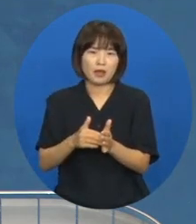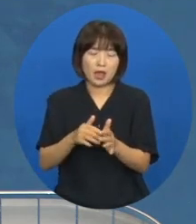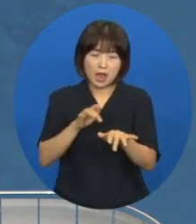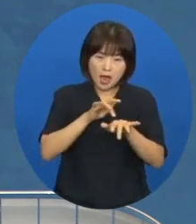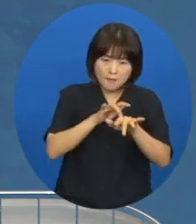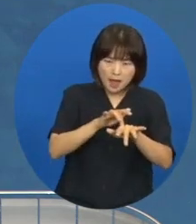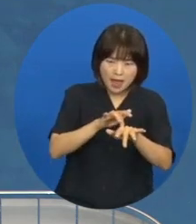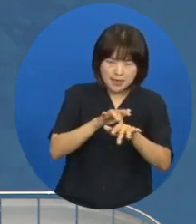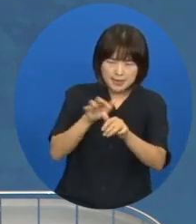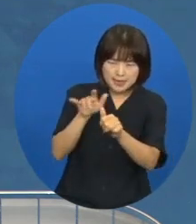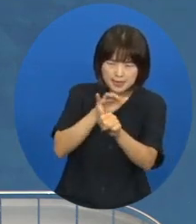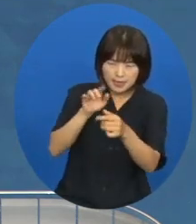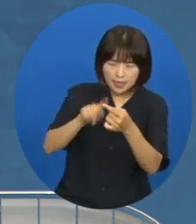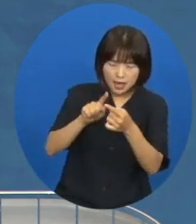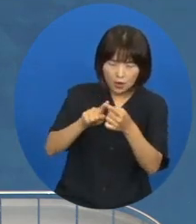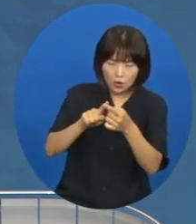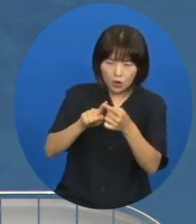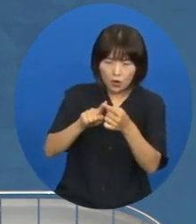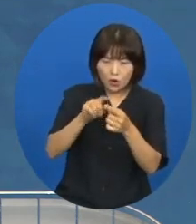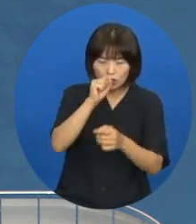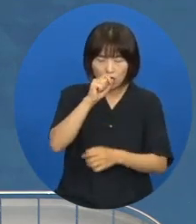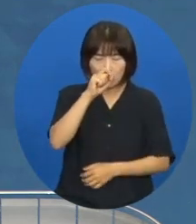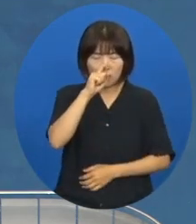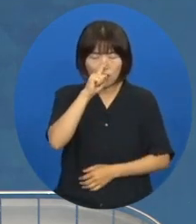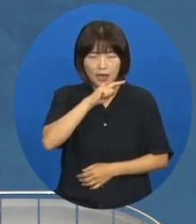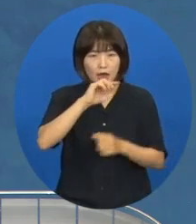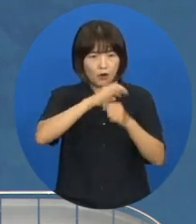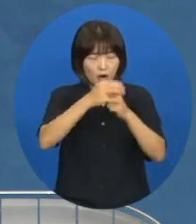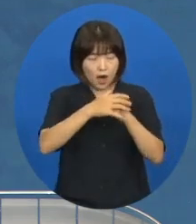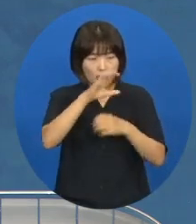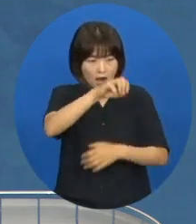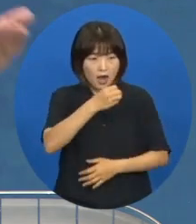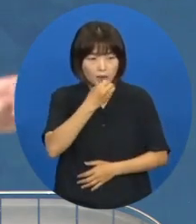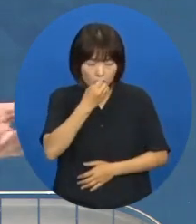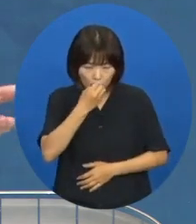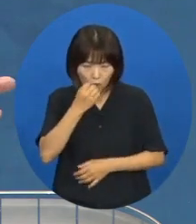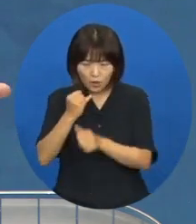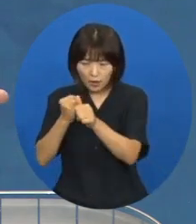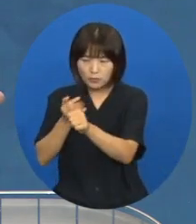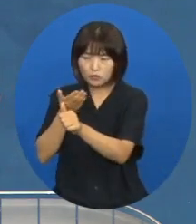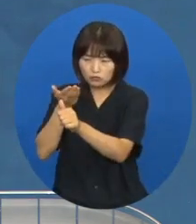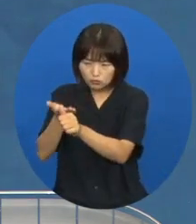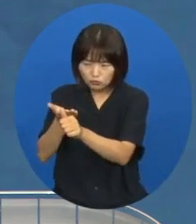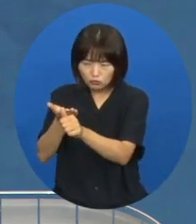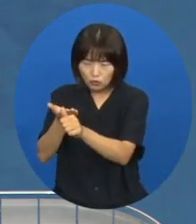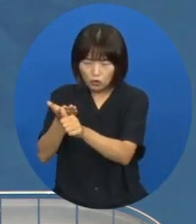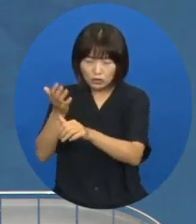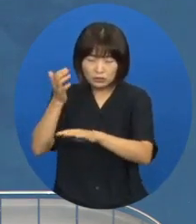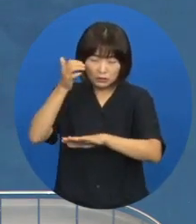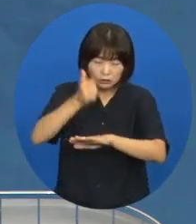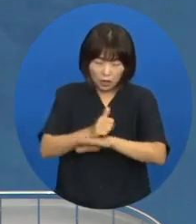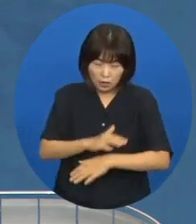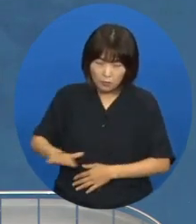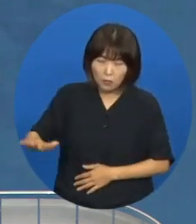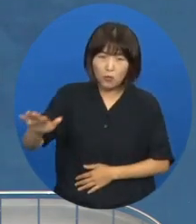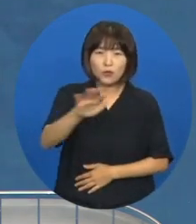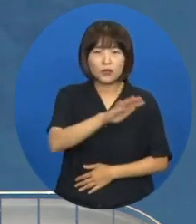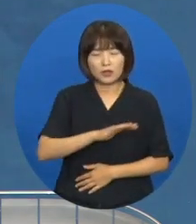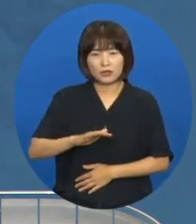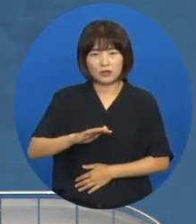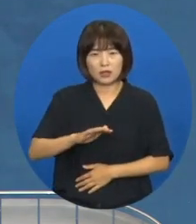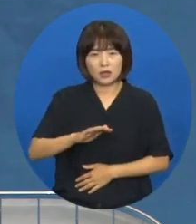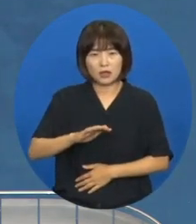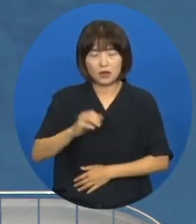따먹고 남편 아담에게도 주고 그 결과로 우리 모두가 다 사실 원죄라고